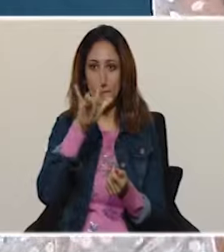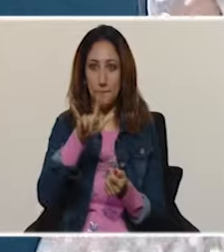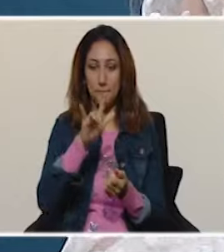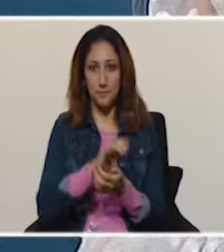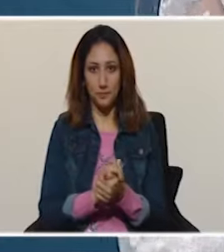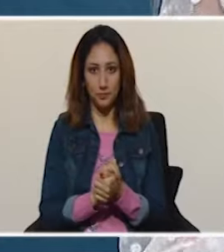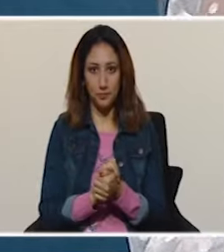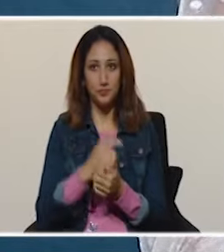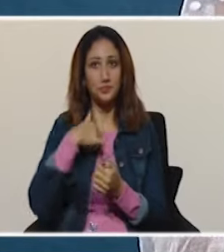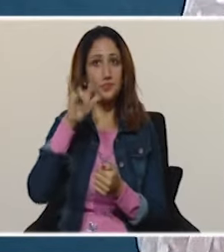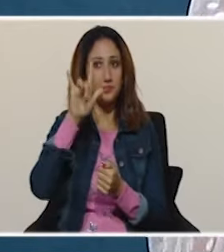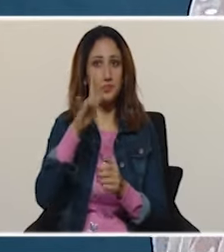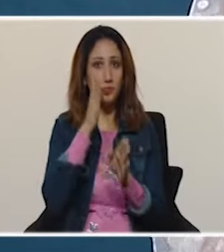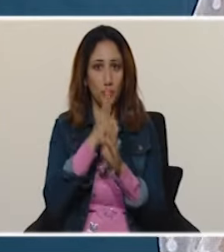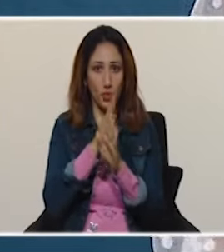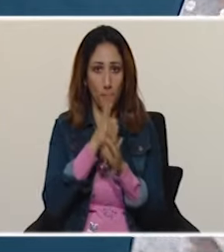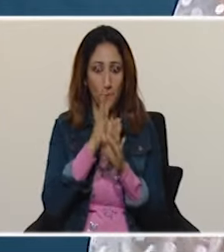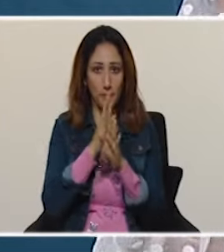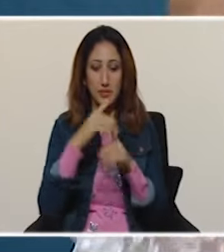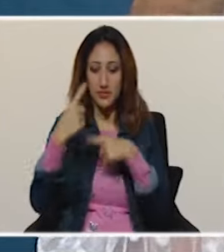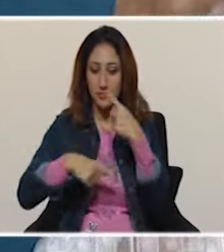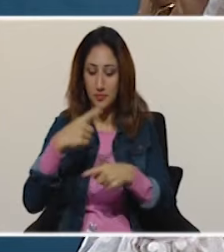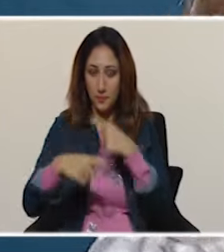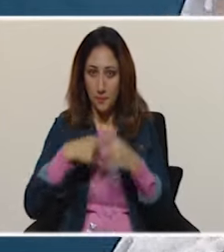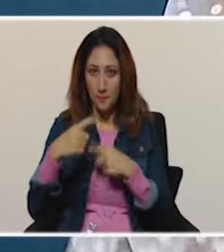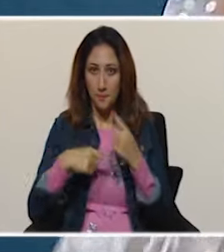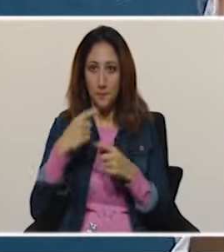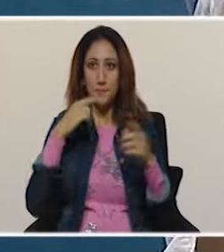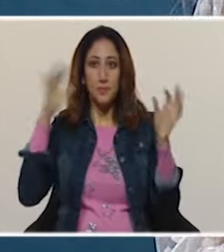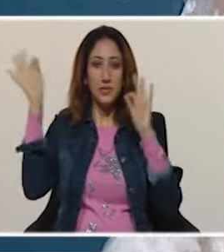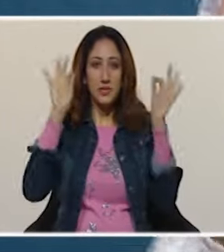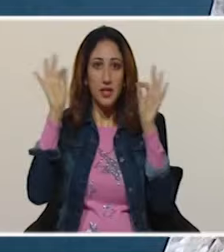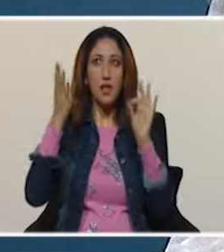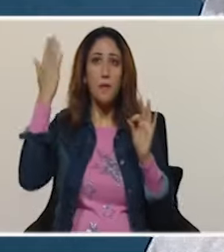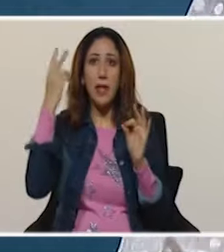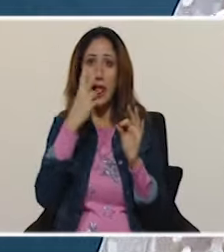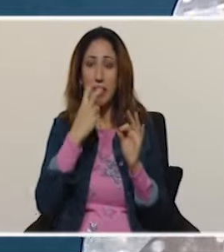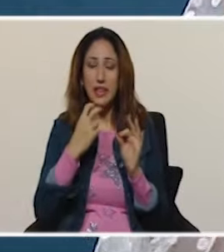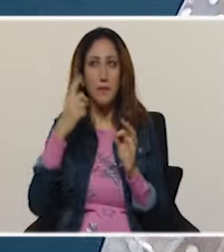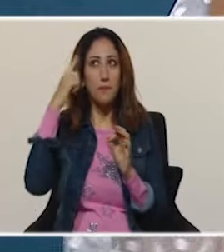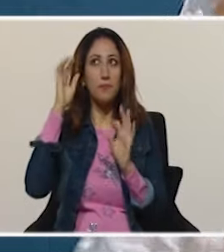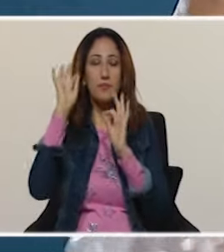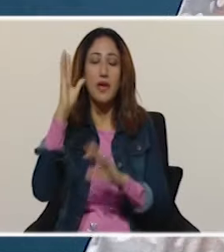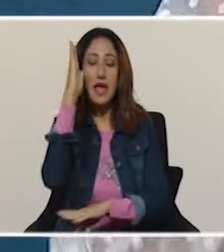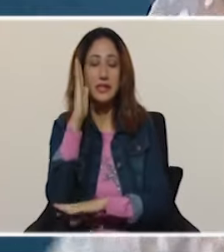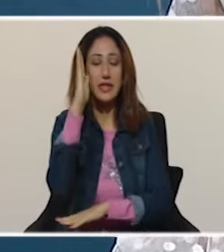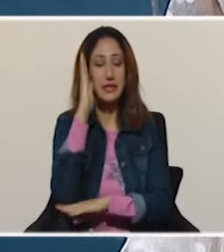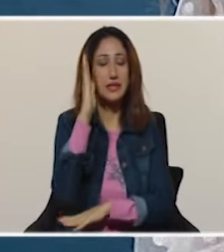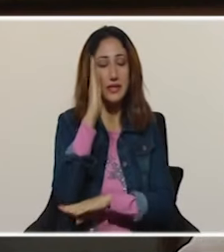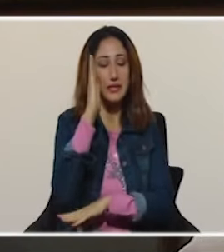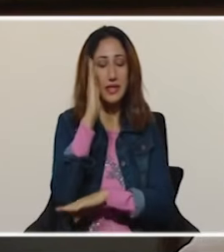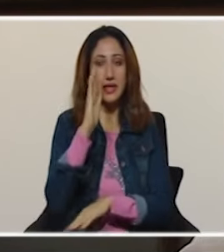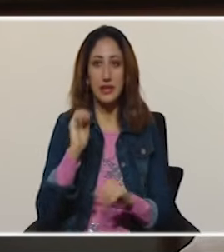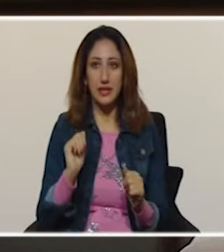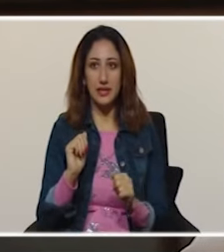طبعا الموجودين لانه بعدهم في فنانين ومصر ولاده، بس افلام الاستعراض نعيمه عاكف، كيتي، يعني كل شيء ميوزيكال.